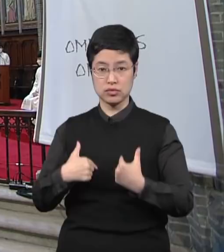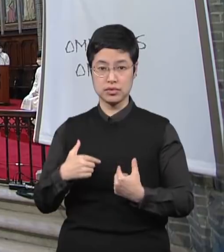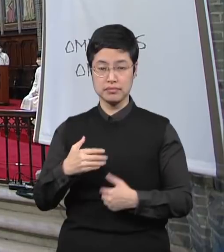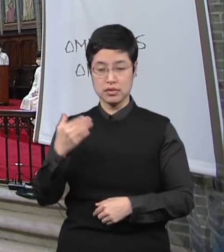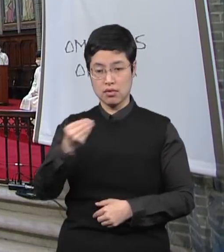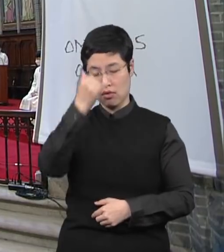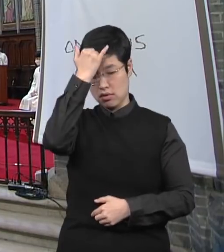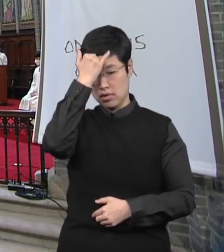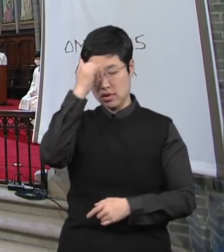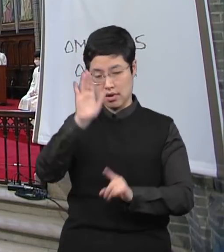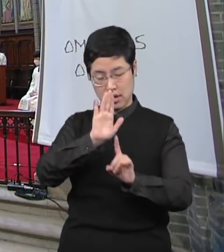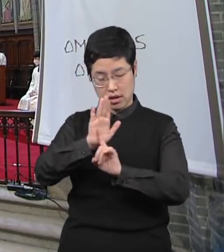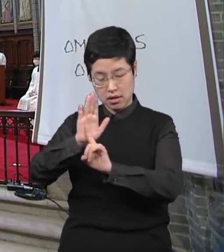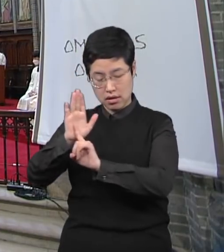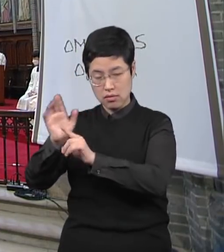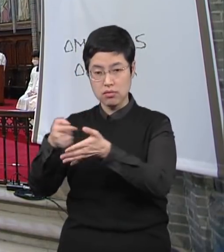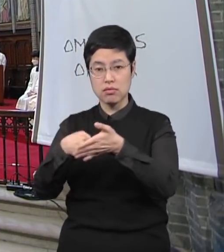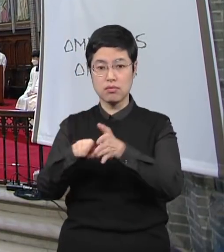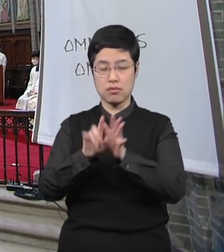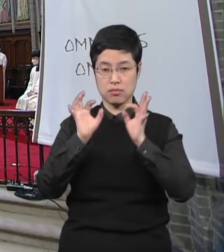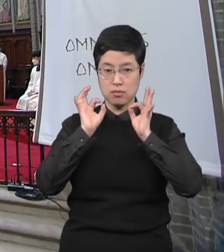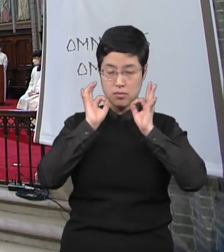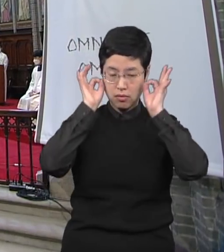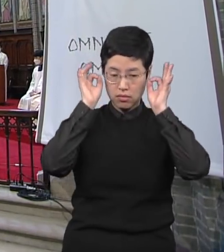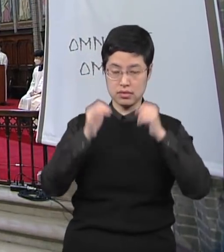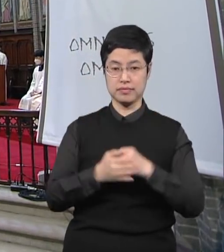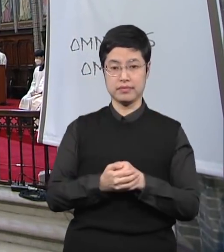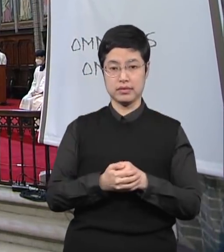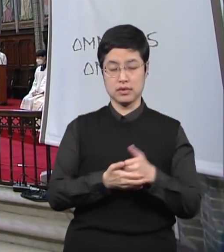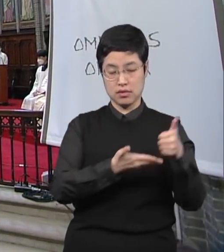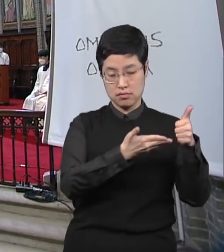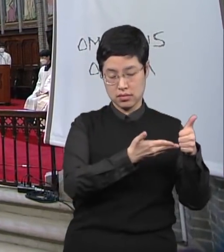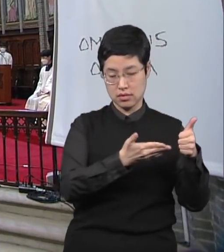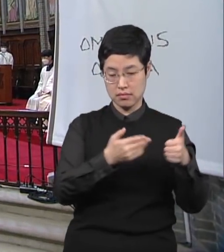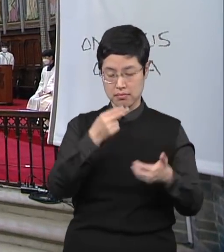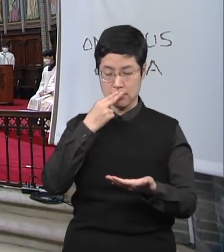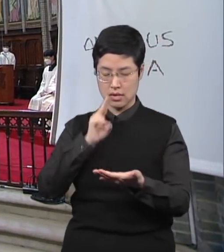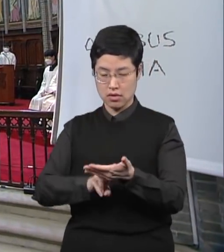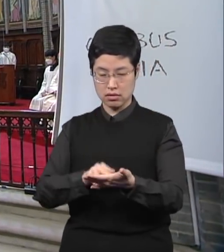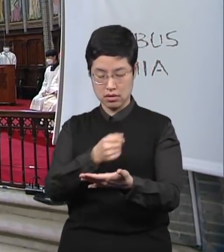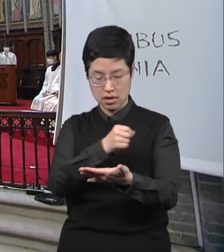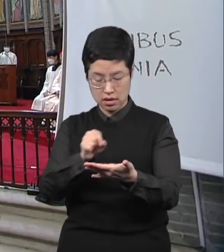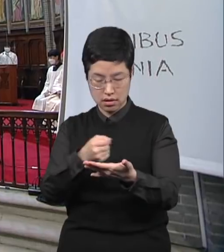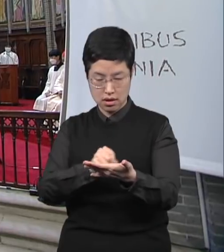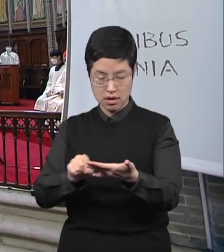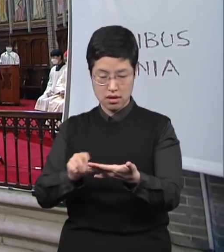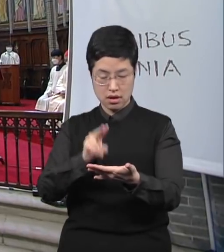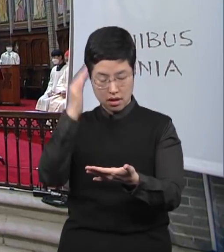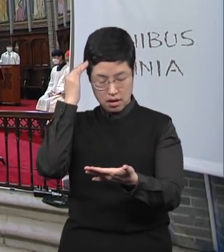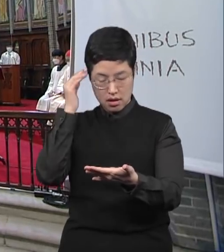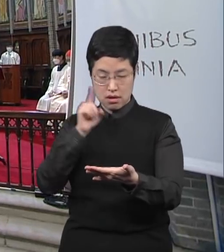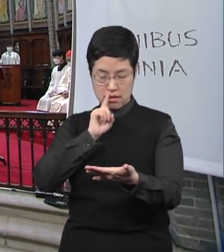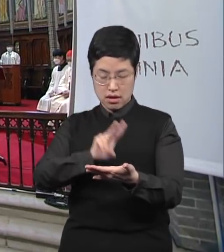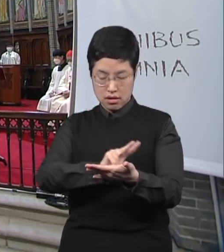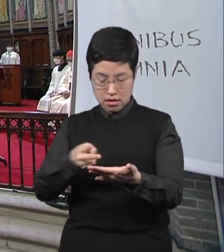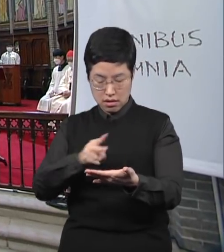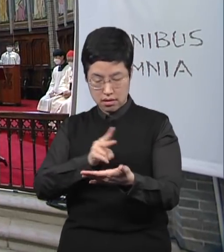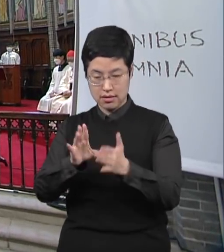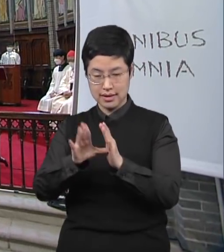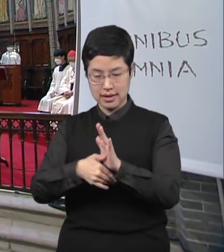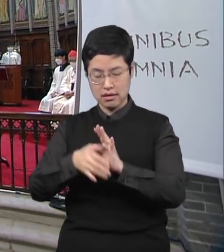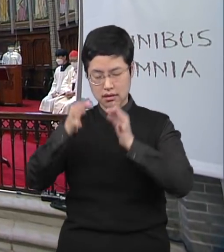주력하셨습니다. 이 서한들을 번역하시면서 땀에 젖은 팔뚝에